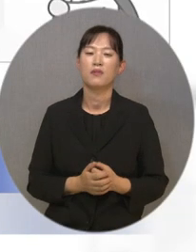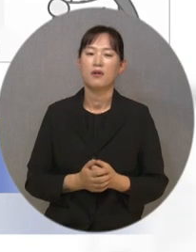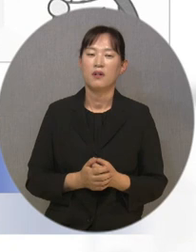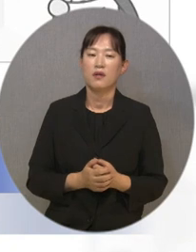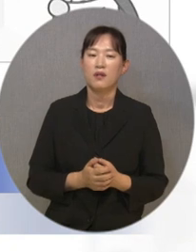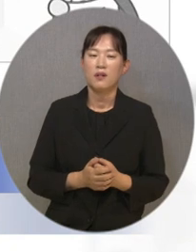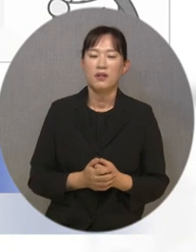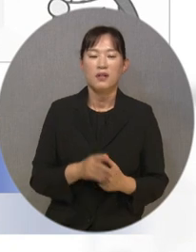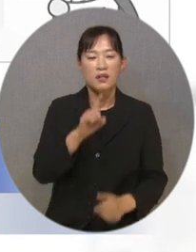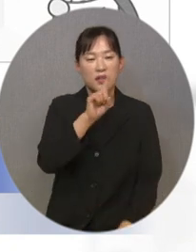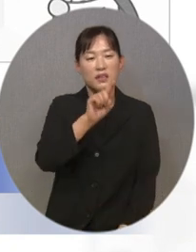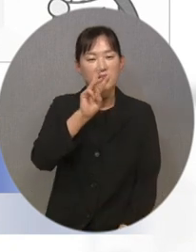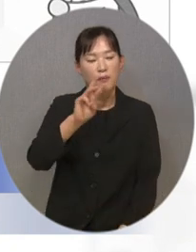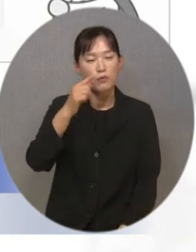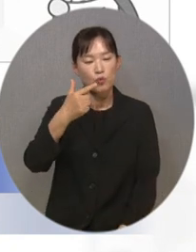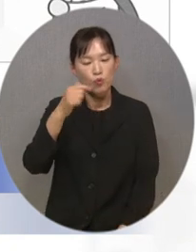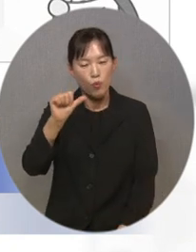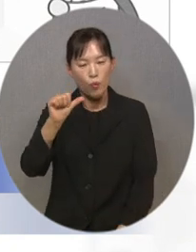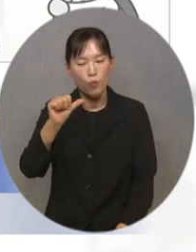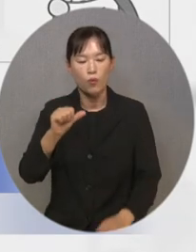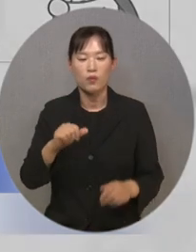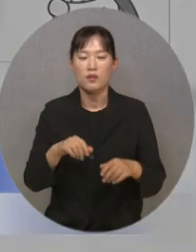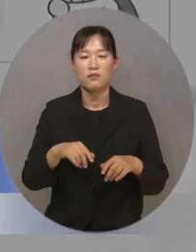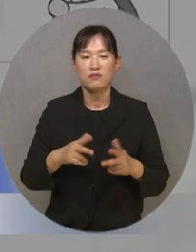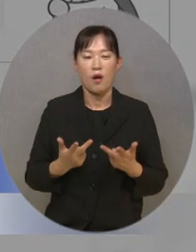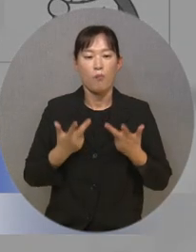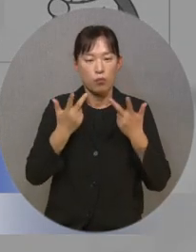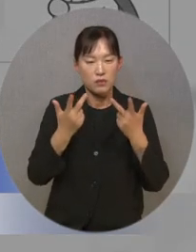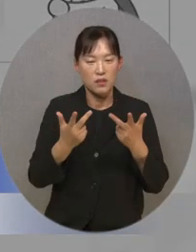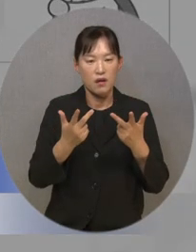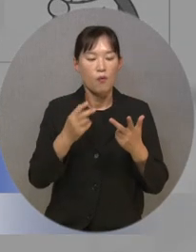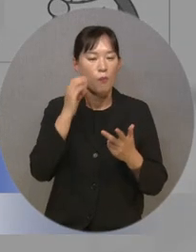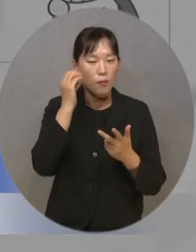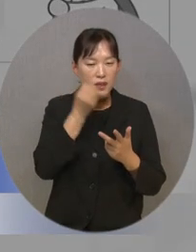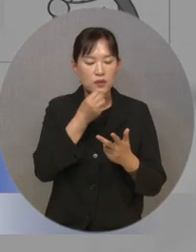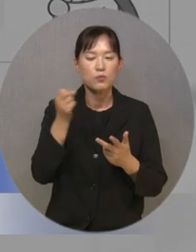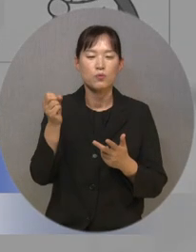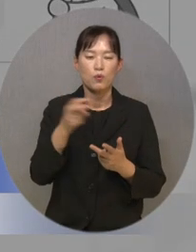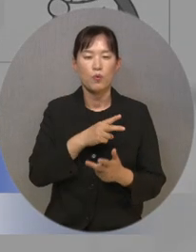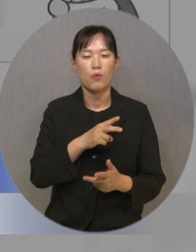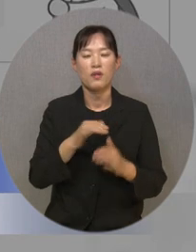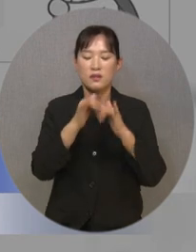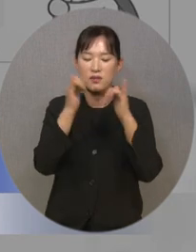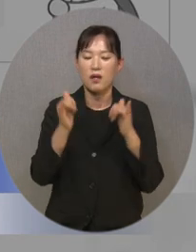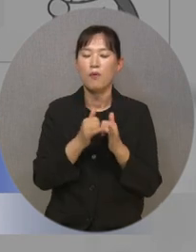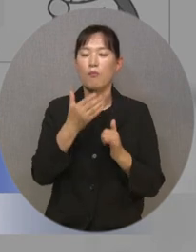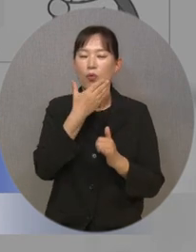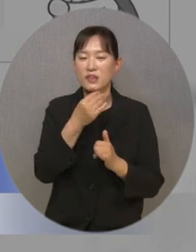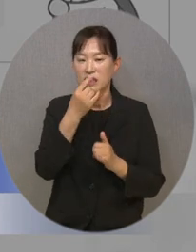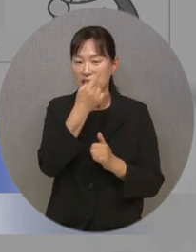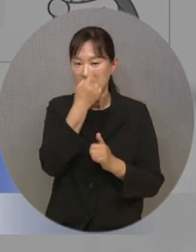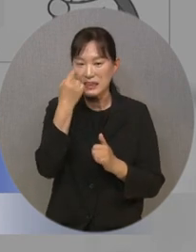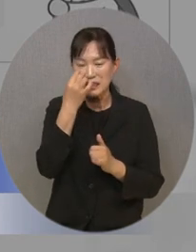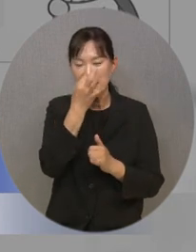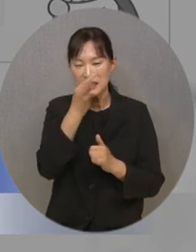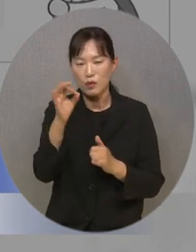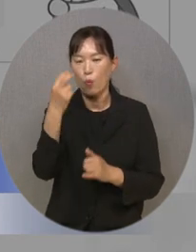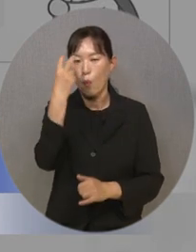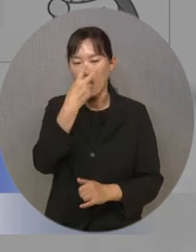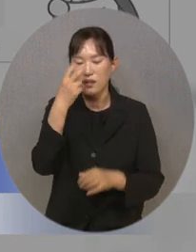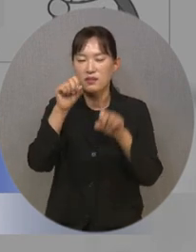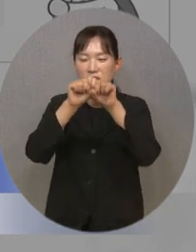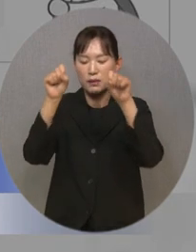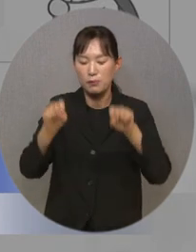오면에서는 1365 자원봉사 포털이나이 사회복지 자원봉사 인증관리 시스템 등에 가입된이